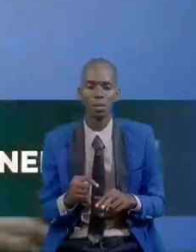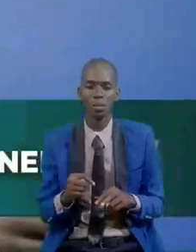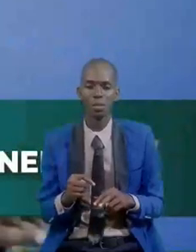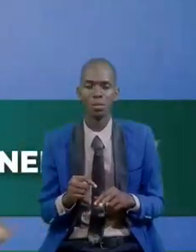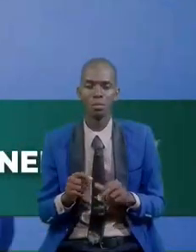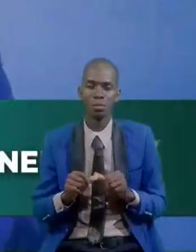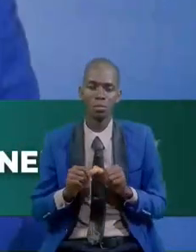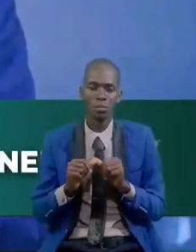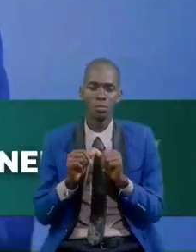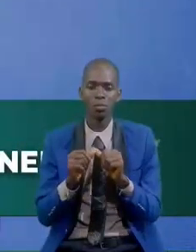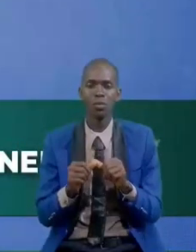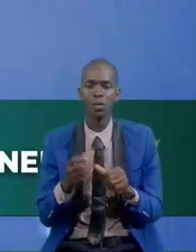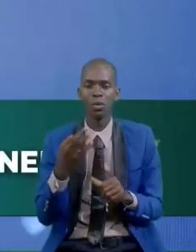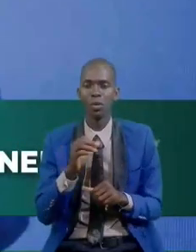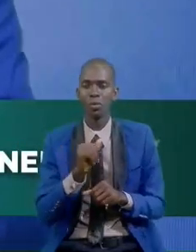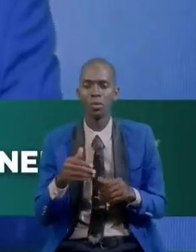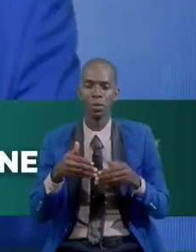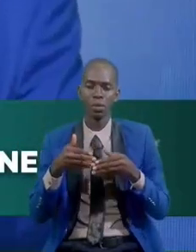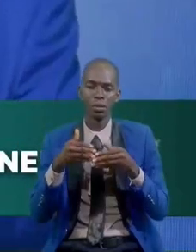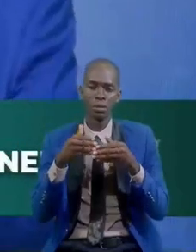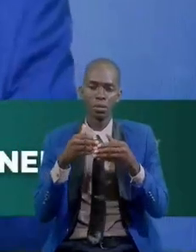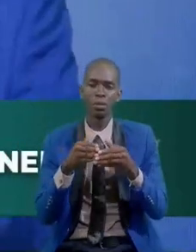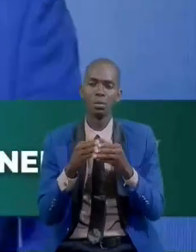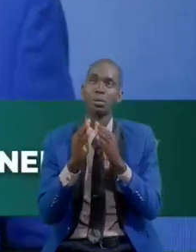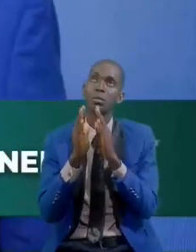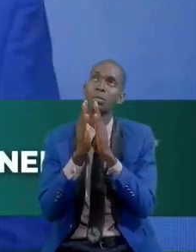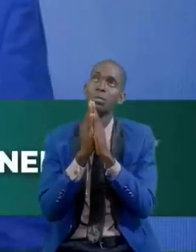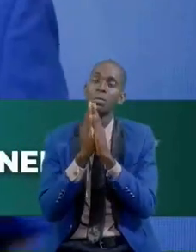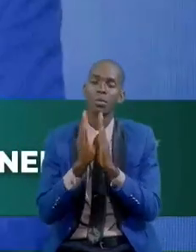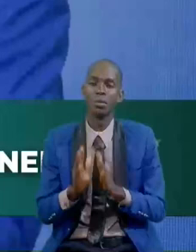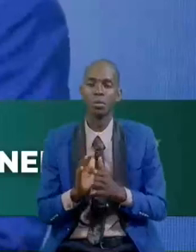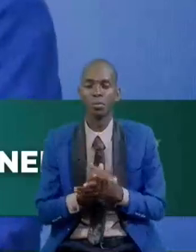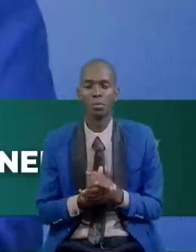l'importunité d'un demandeur guidé.